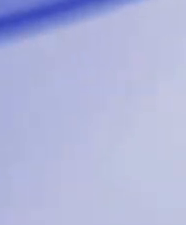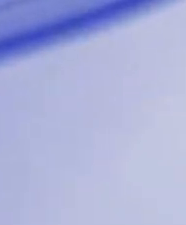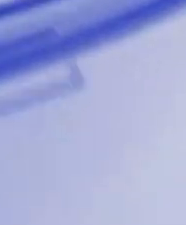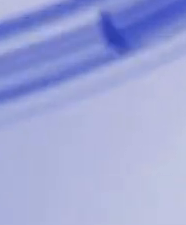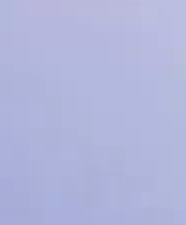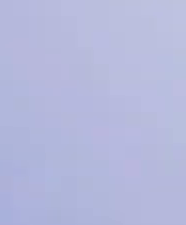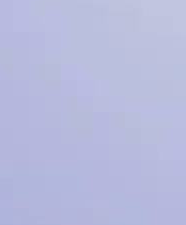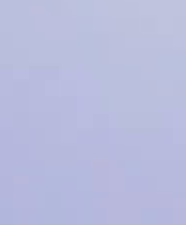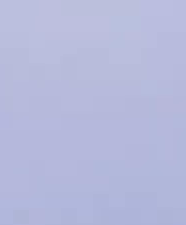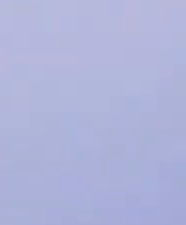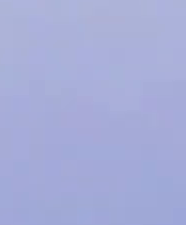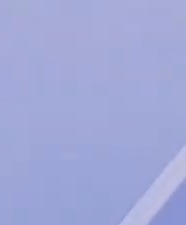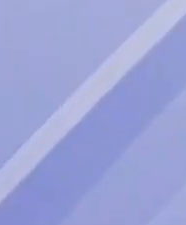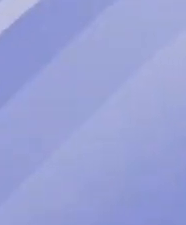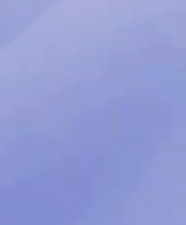h